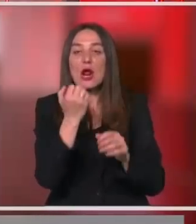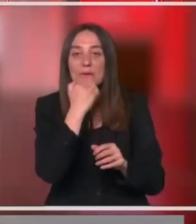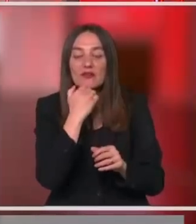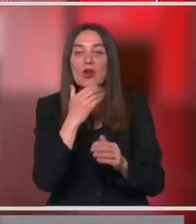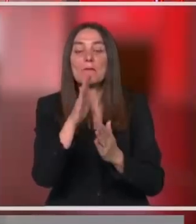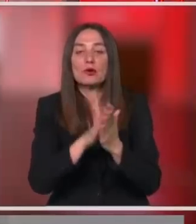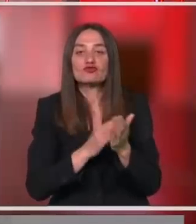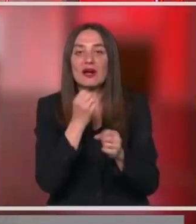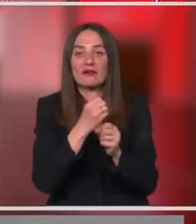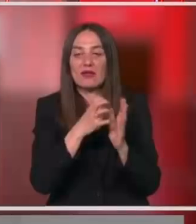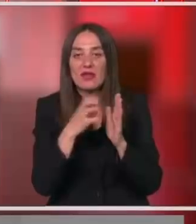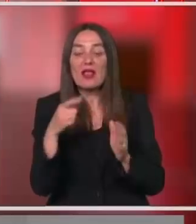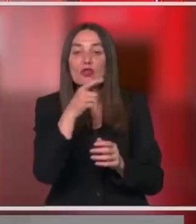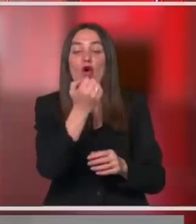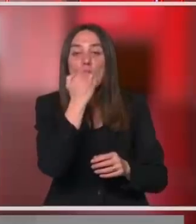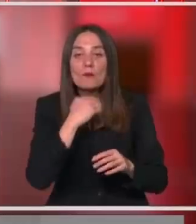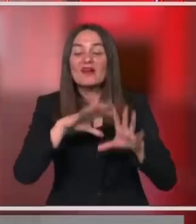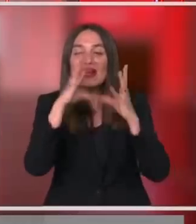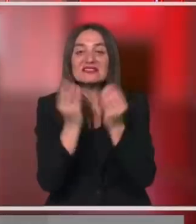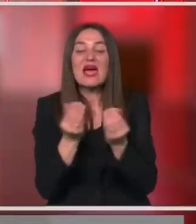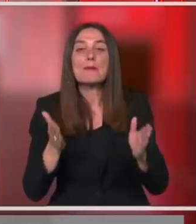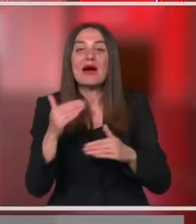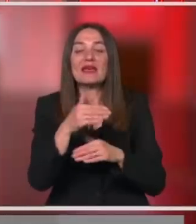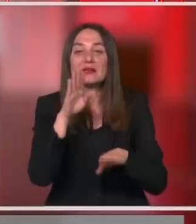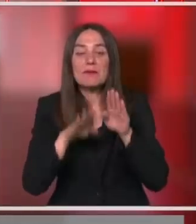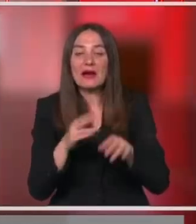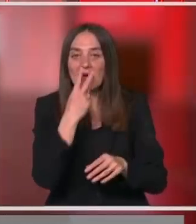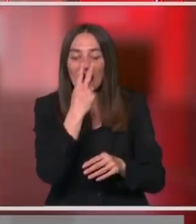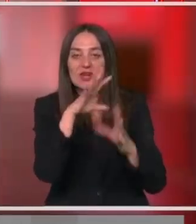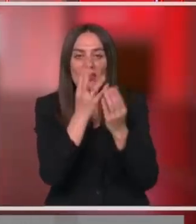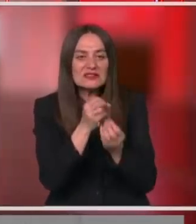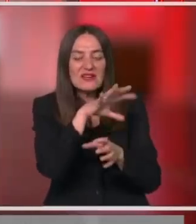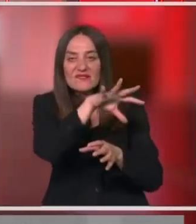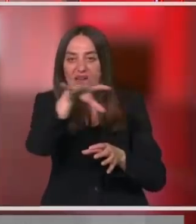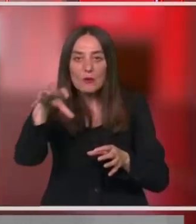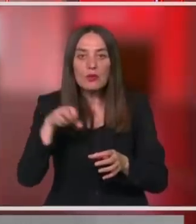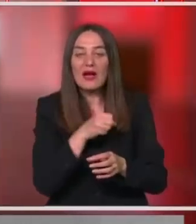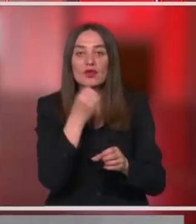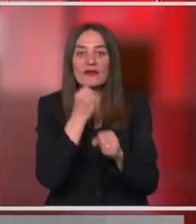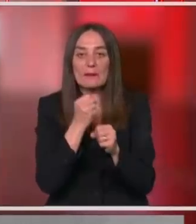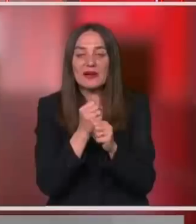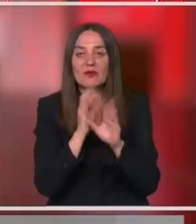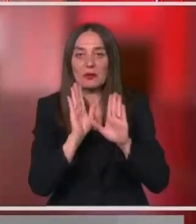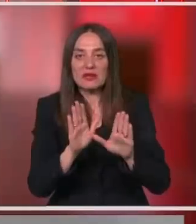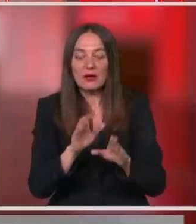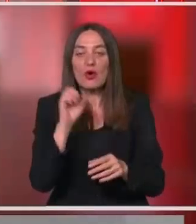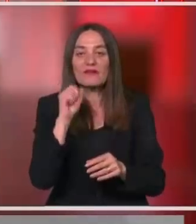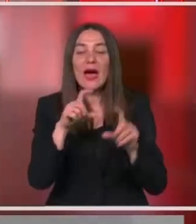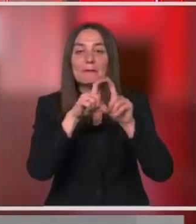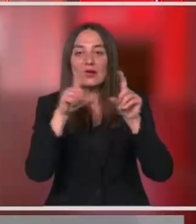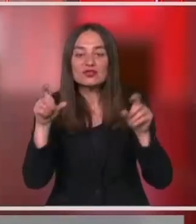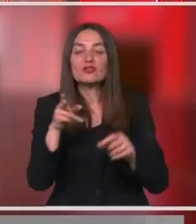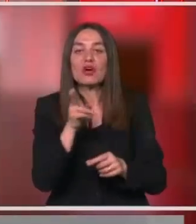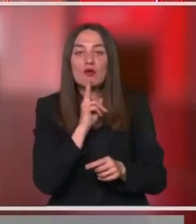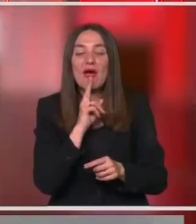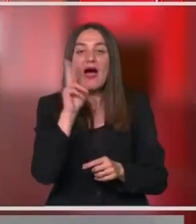da radi dalje. I to vam je upravo ceo paket mera. Dakle, gledali smo sveobuhvatno da ga napravimo tako da preduzeća